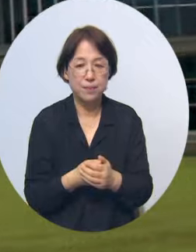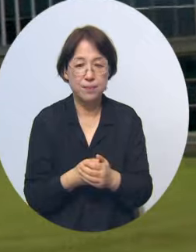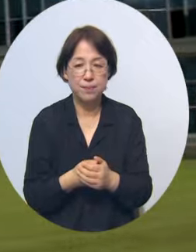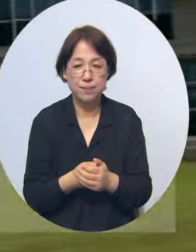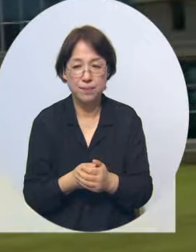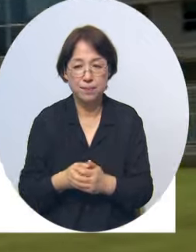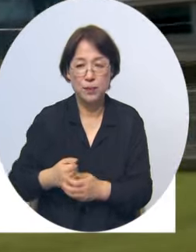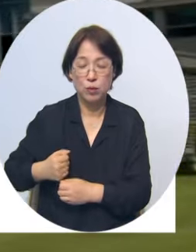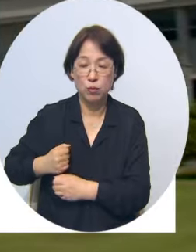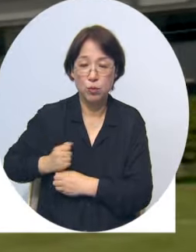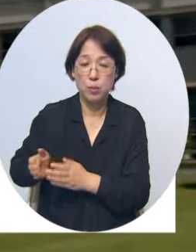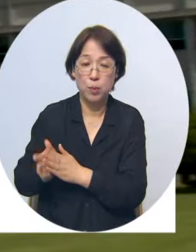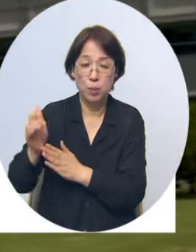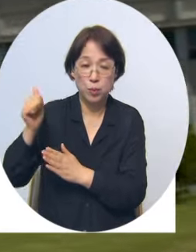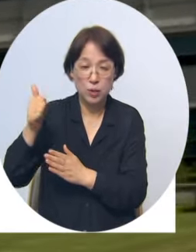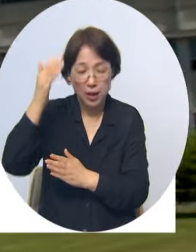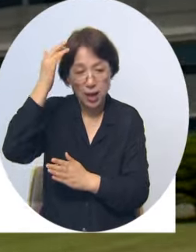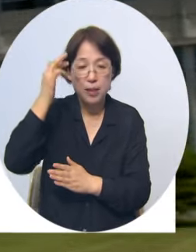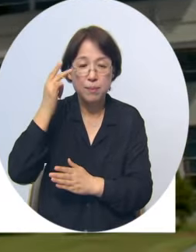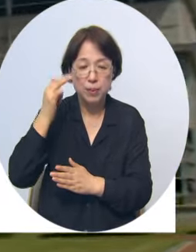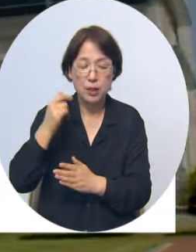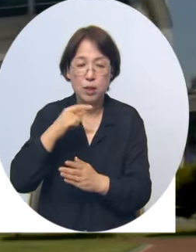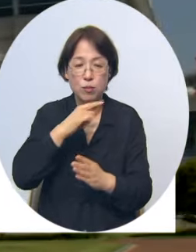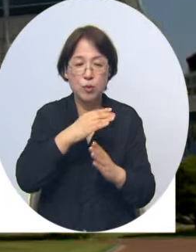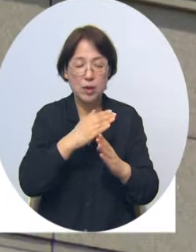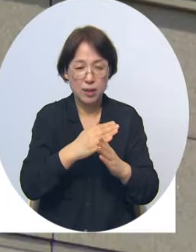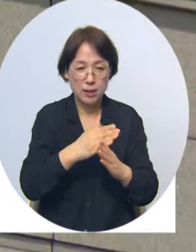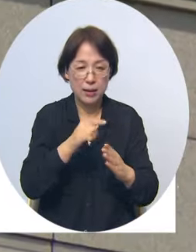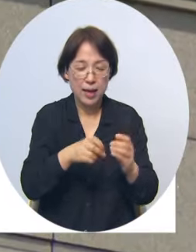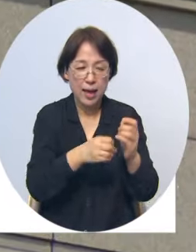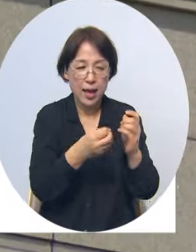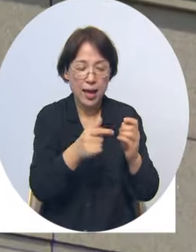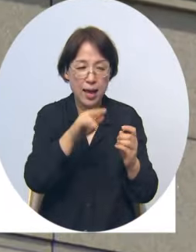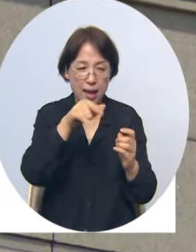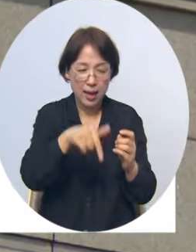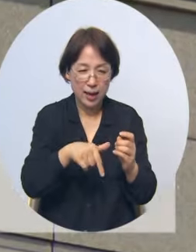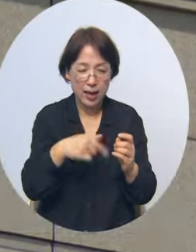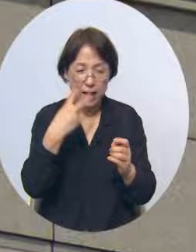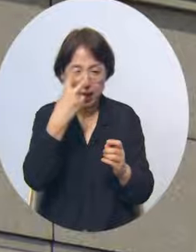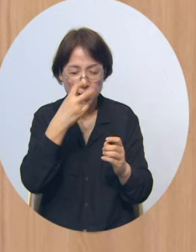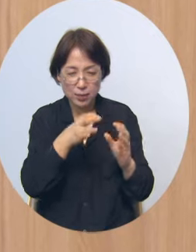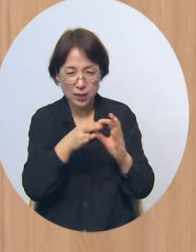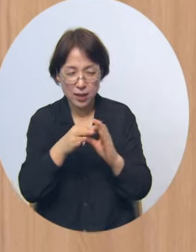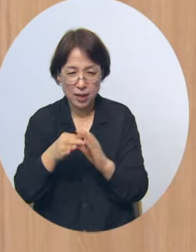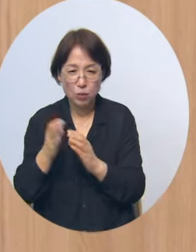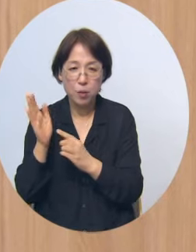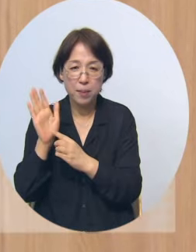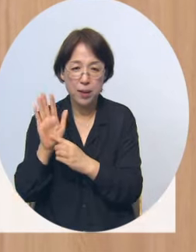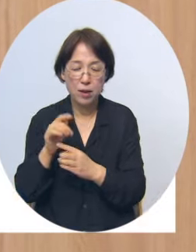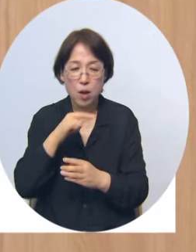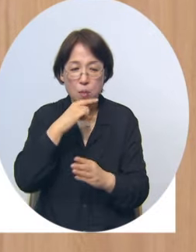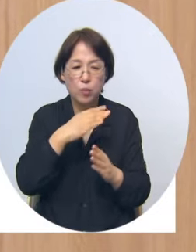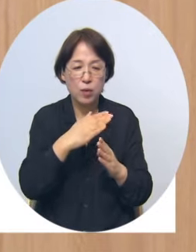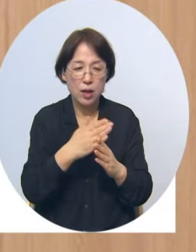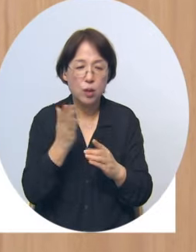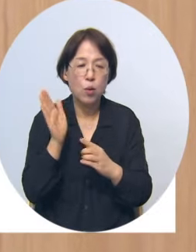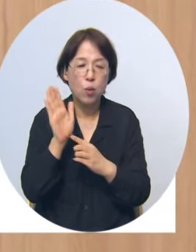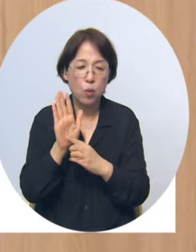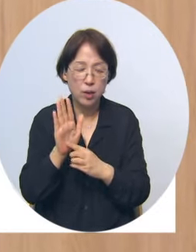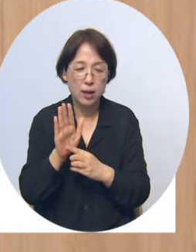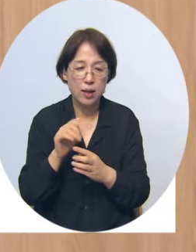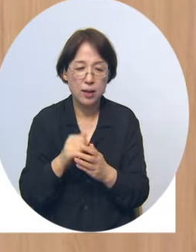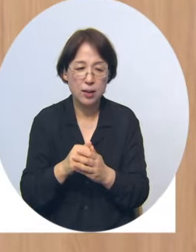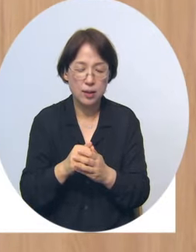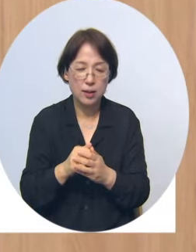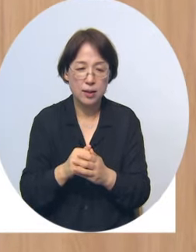합참은 한미 정보당국이 북한군의 무기 개발 동향을 지속 감시해 왔다고 밝혔습니다 북한이 공계 보도한 무기